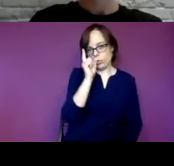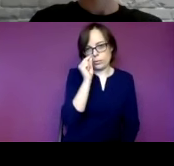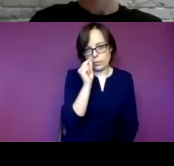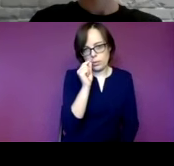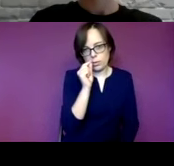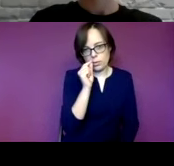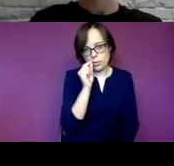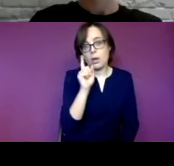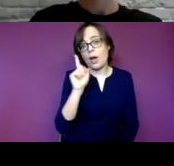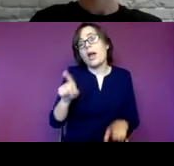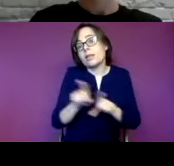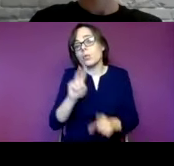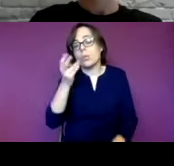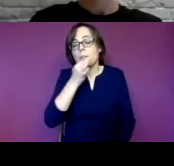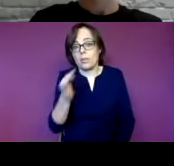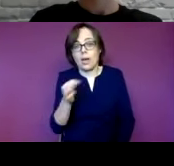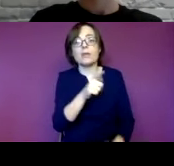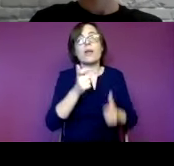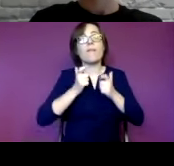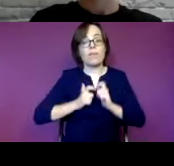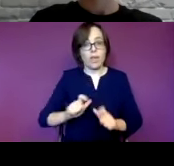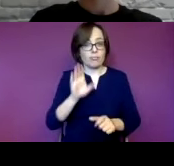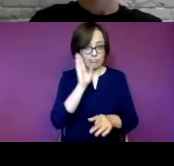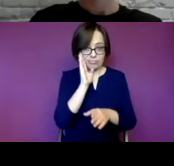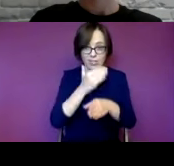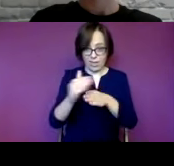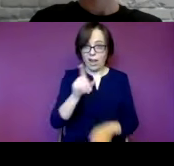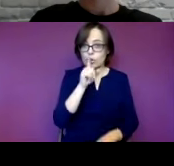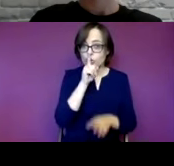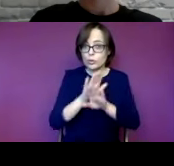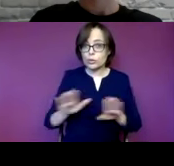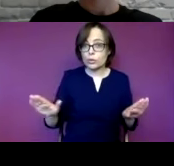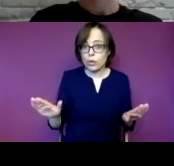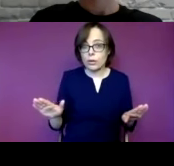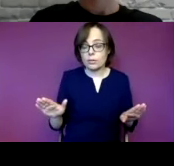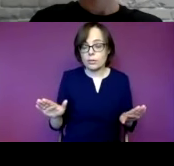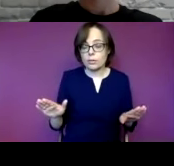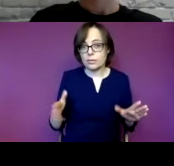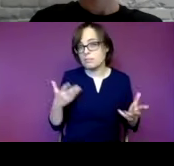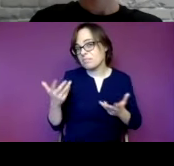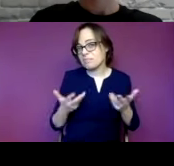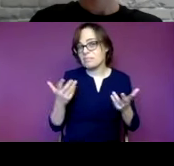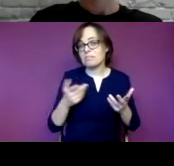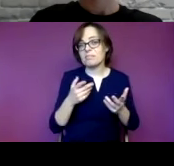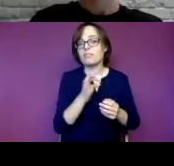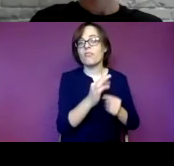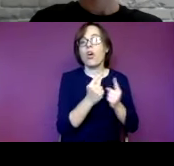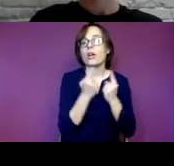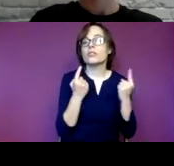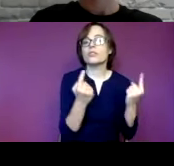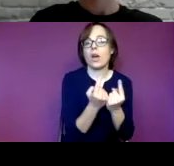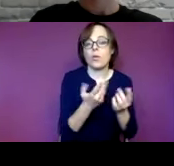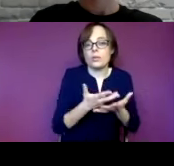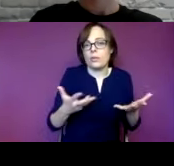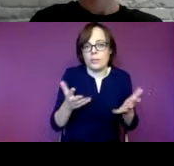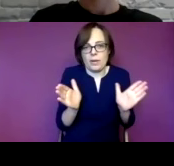tam w dalszym ciągu zastać. Trudno powiedzieć, tak? Te działki są już dosyć małe, zrobiło się tam